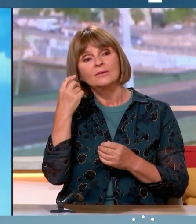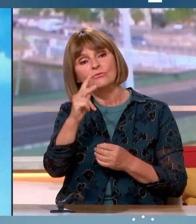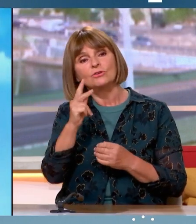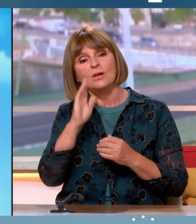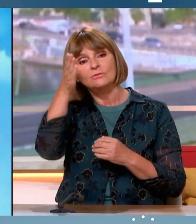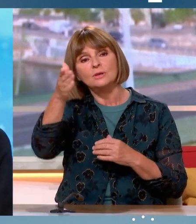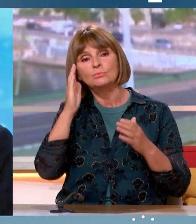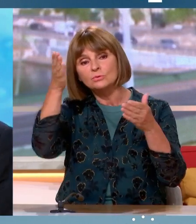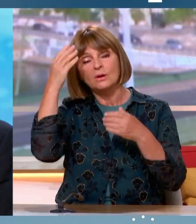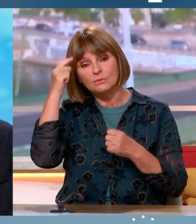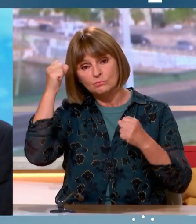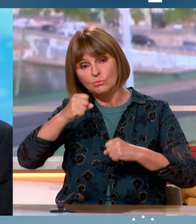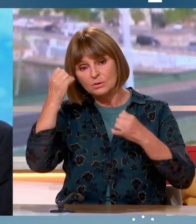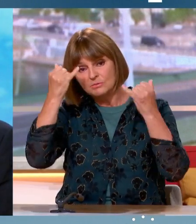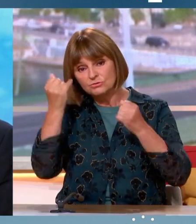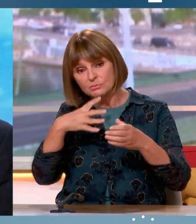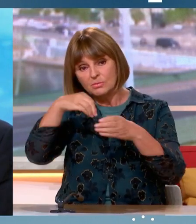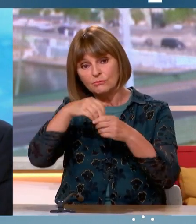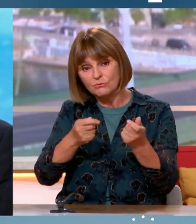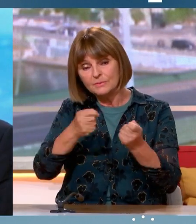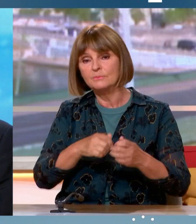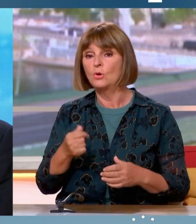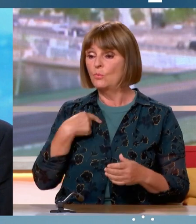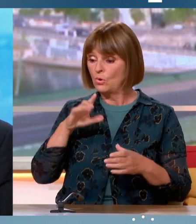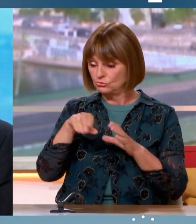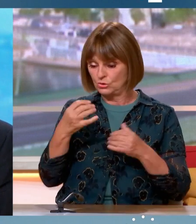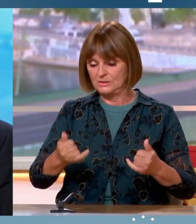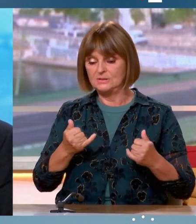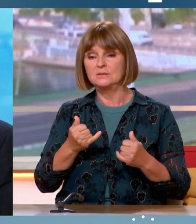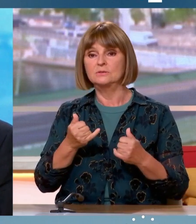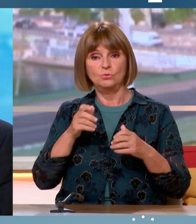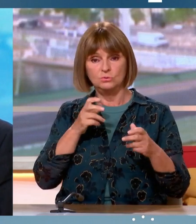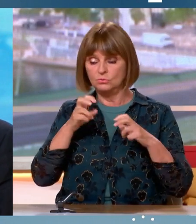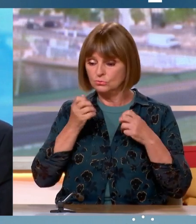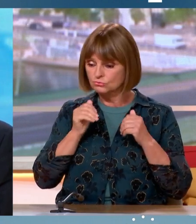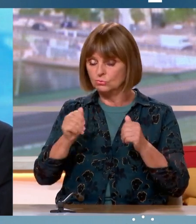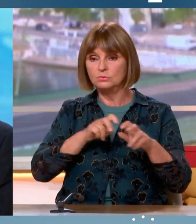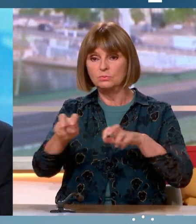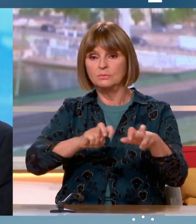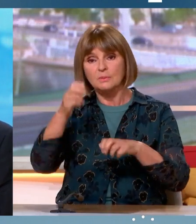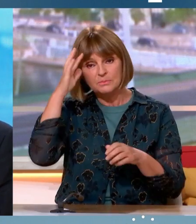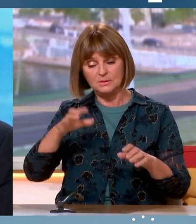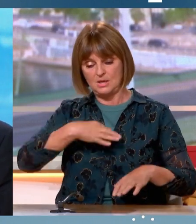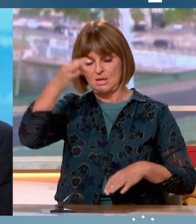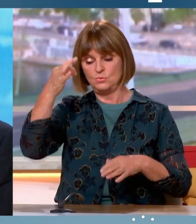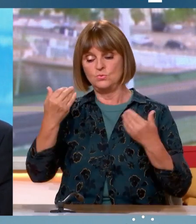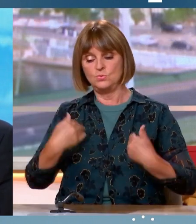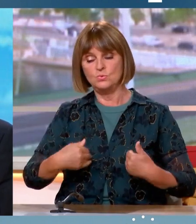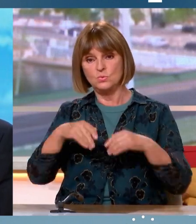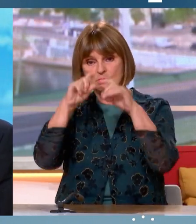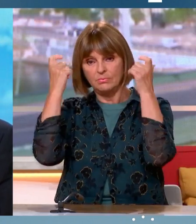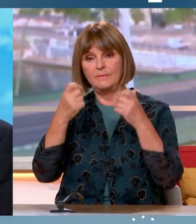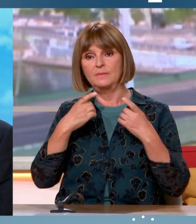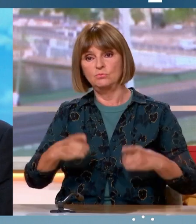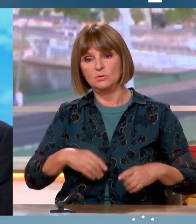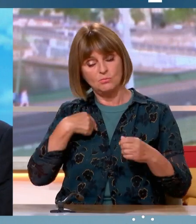dans un gouvernement Alors, mon avenir, en sortant d'ici, je vais continuer à aller sur le terrain. Dimanche, on va faire les calculs. Et puis, si je suis député, je peux vous dire que je vais me battre pour que la France